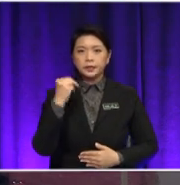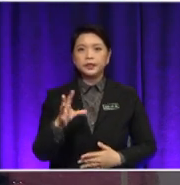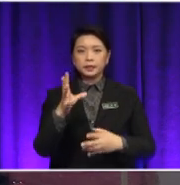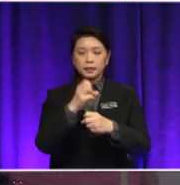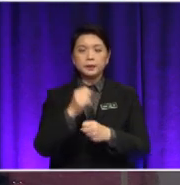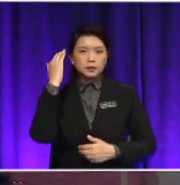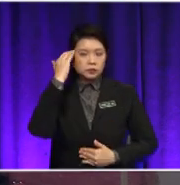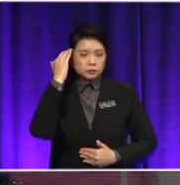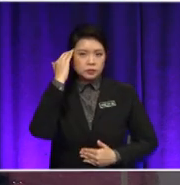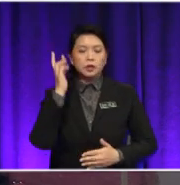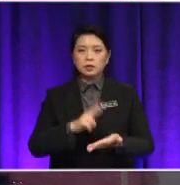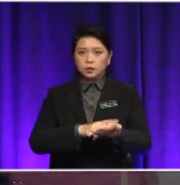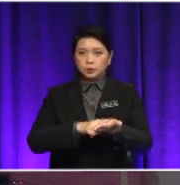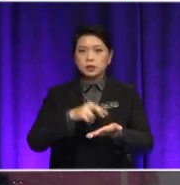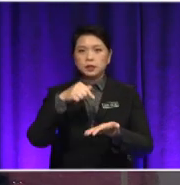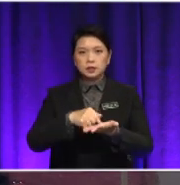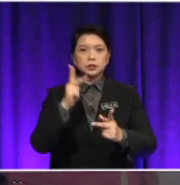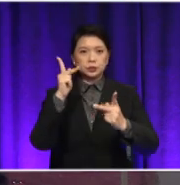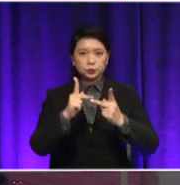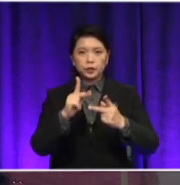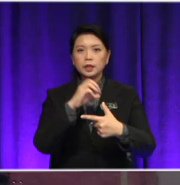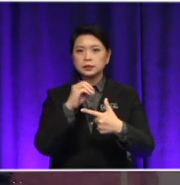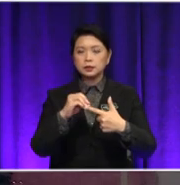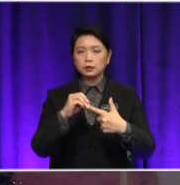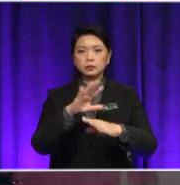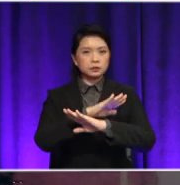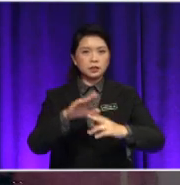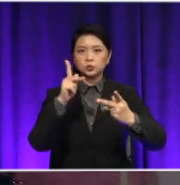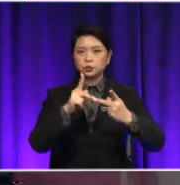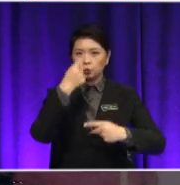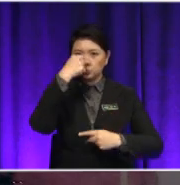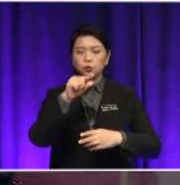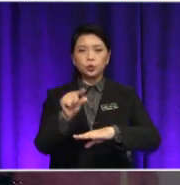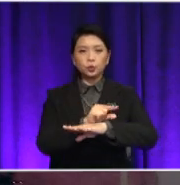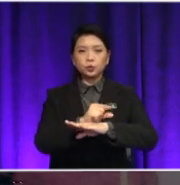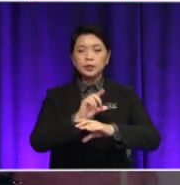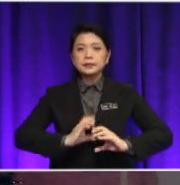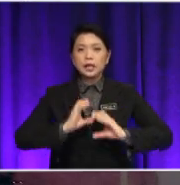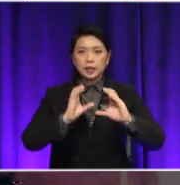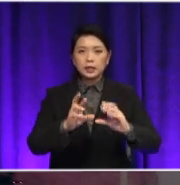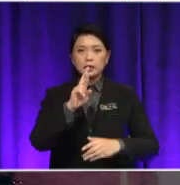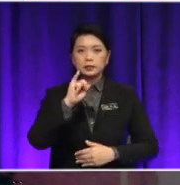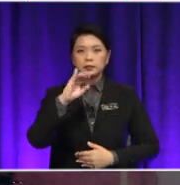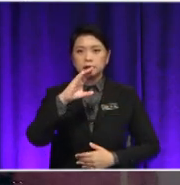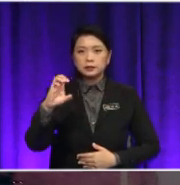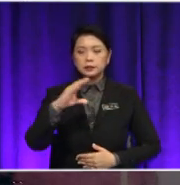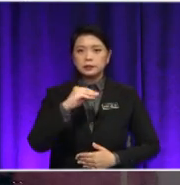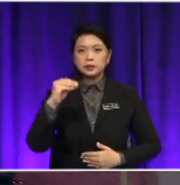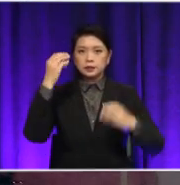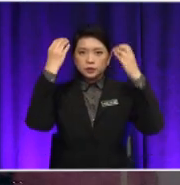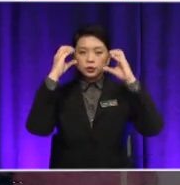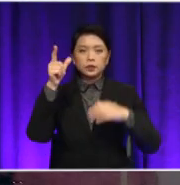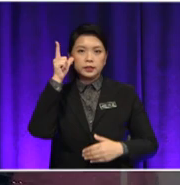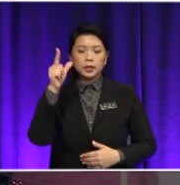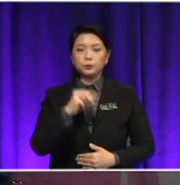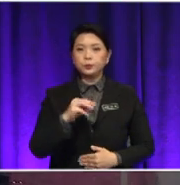mengenapasti rawatan ini sesuai tak digunakan RISE atau tidak. Jadi, saya melihat mereka faham dan saya berpuas hati dengan